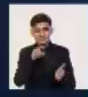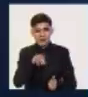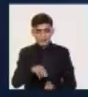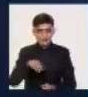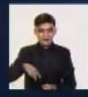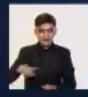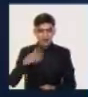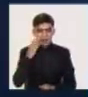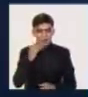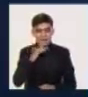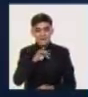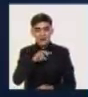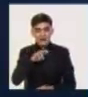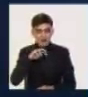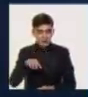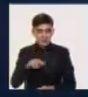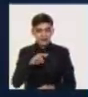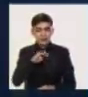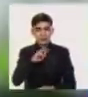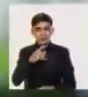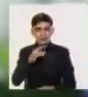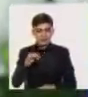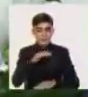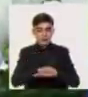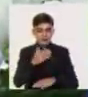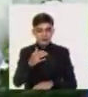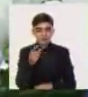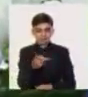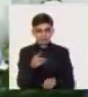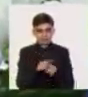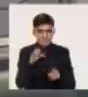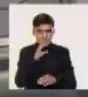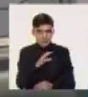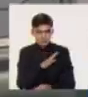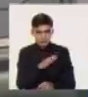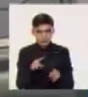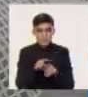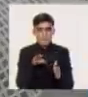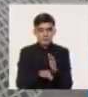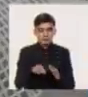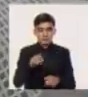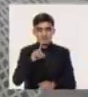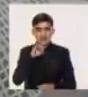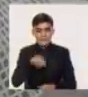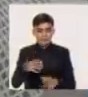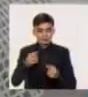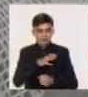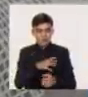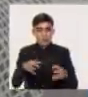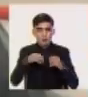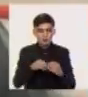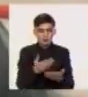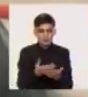директора алматинского филиала АО «Тенгри-банк». Их подозревают в выдаче заведомо безвозвратных займов. Общая сумма